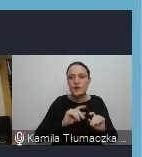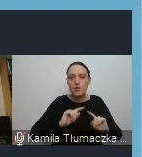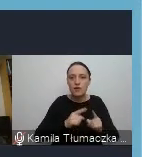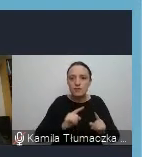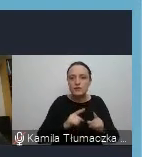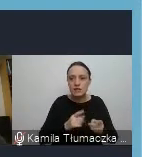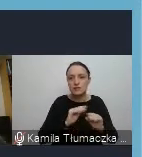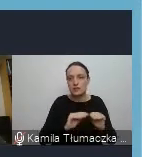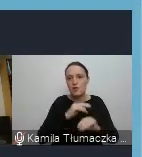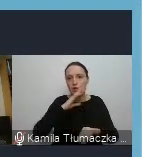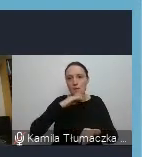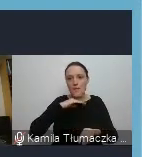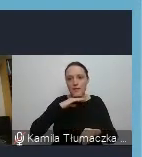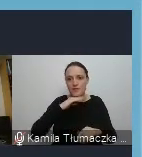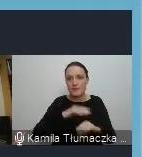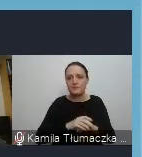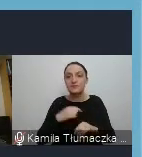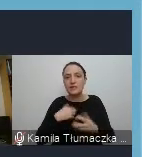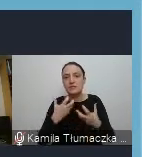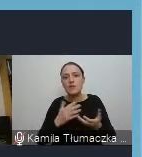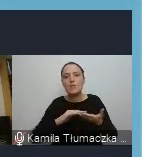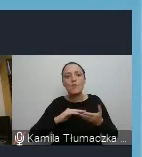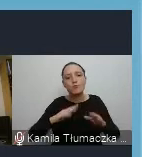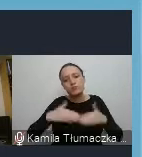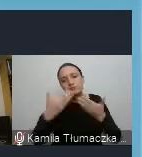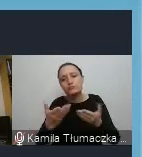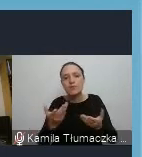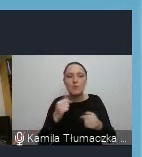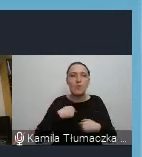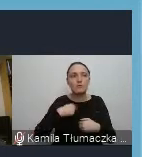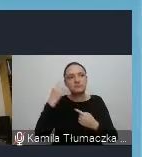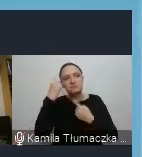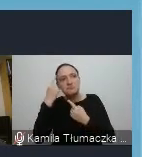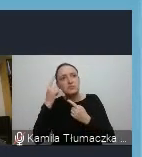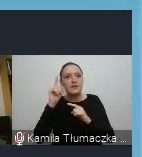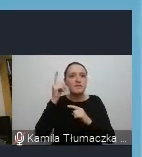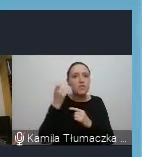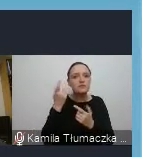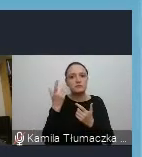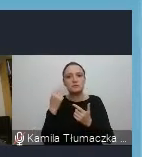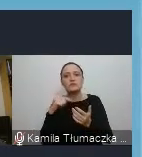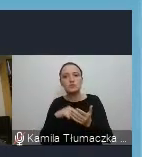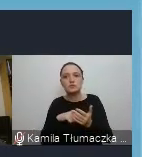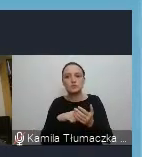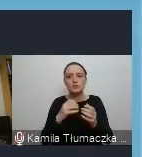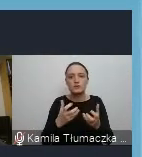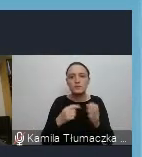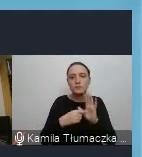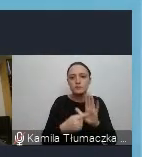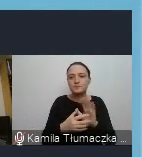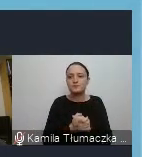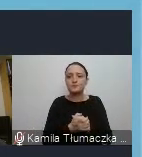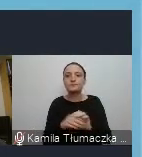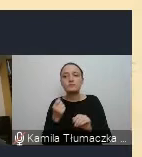organizację terapii logopedycznej. Chcę się z Państwem podzielić swoimi wnioskami i przemyśleniami. Pan Jacek zaczął tu mnie